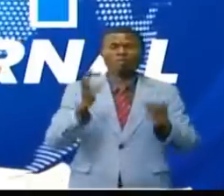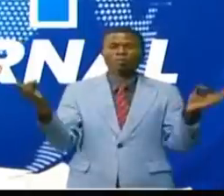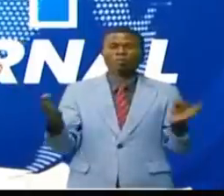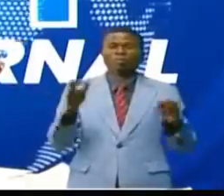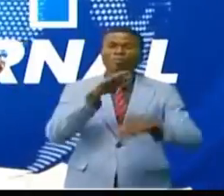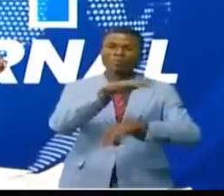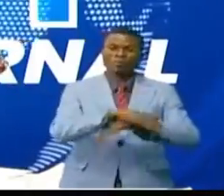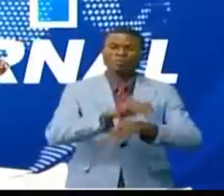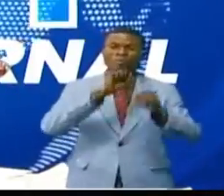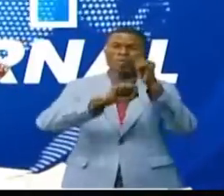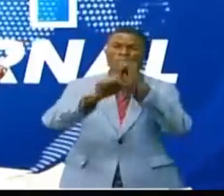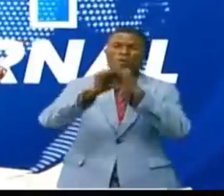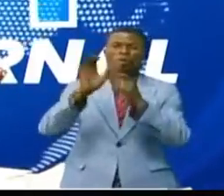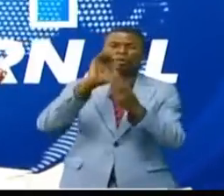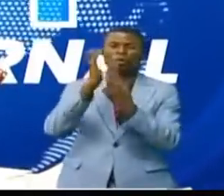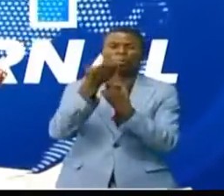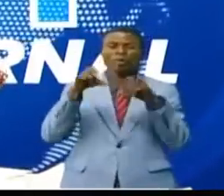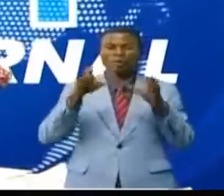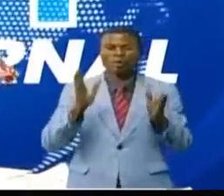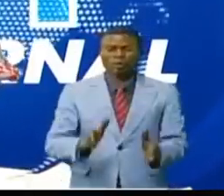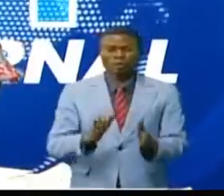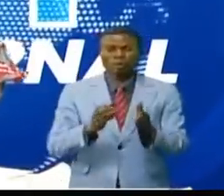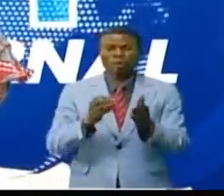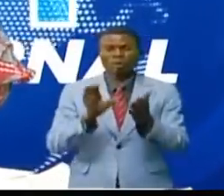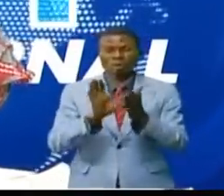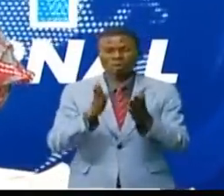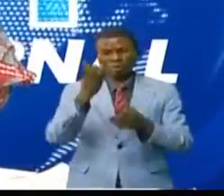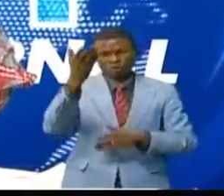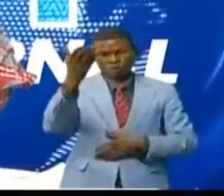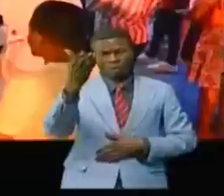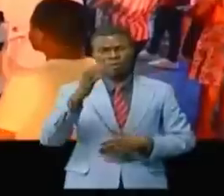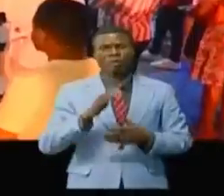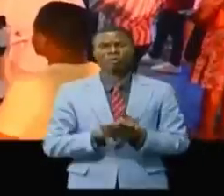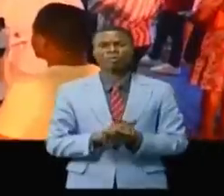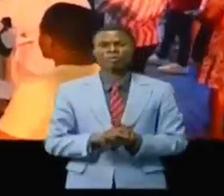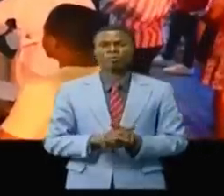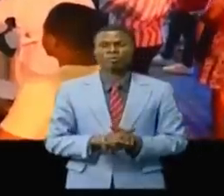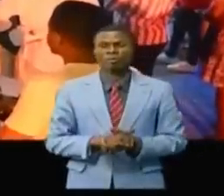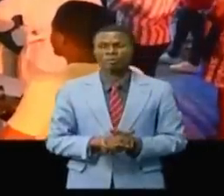de promouvoir la culture congolaise. Des détails avec Emmanuela Commissaire.